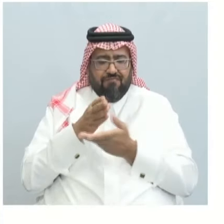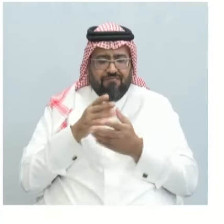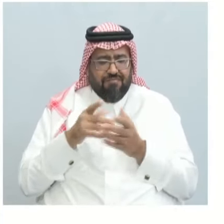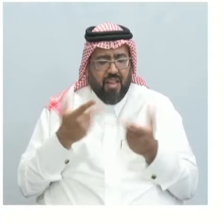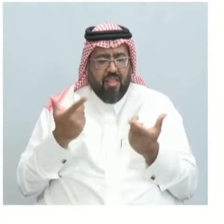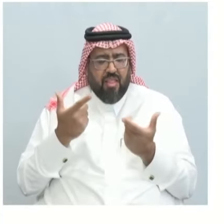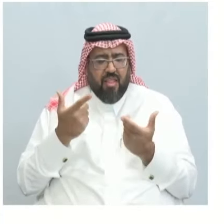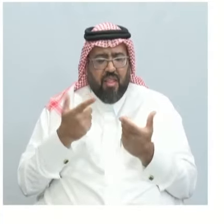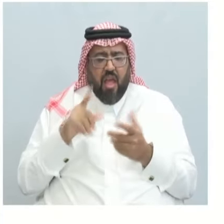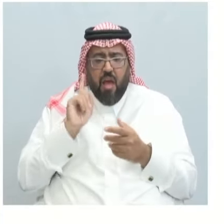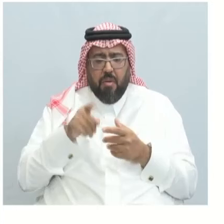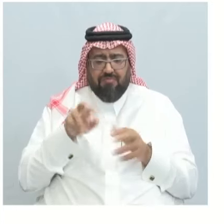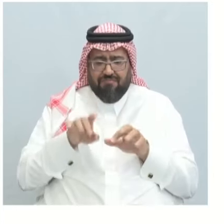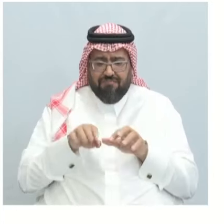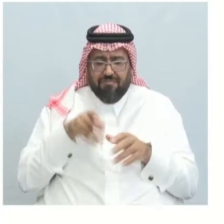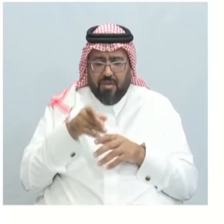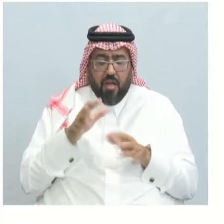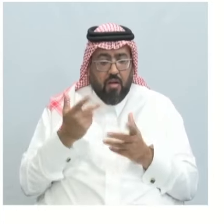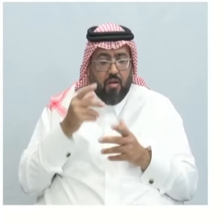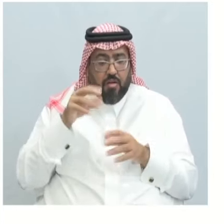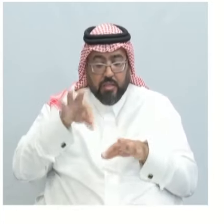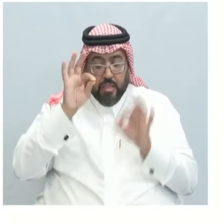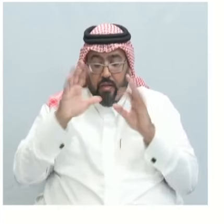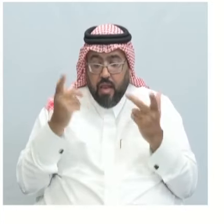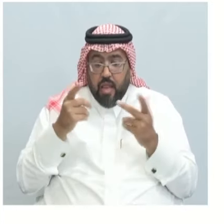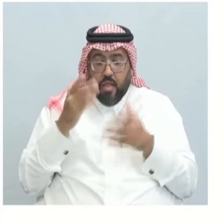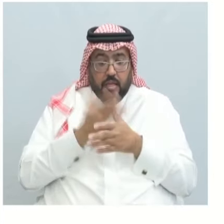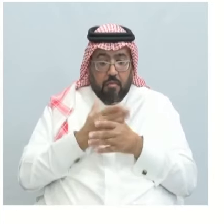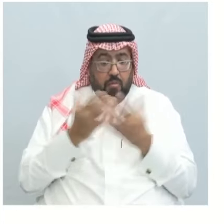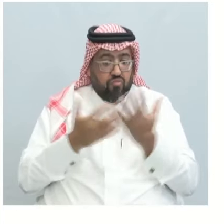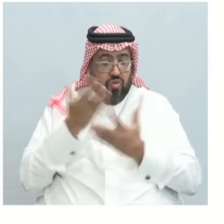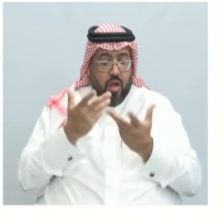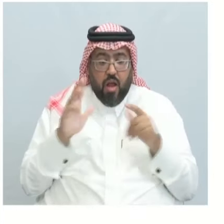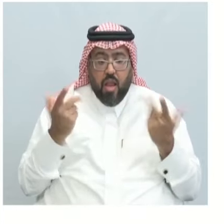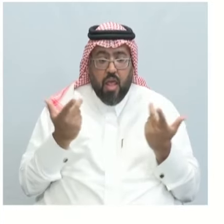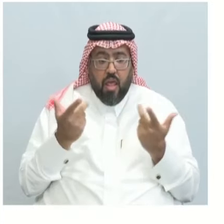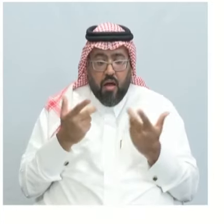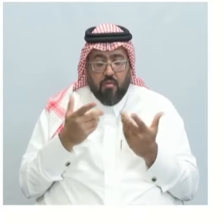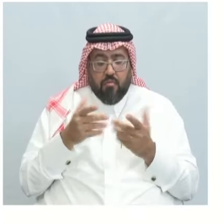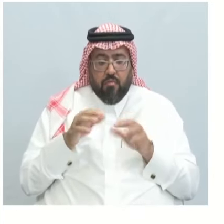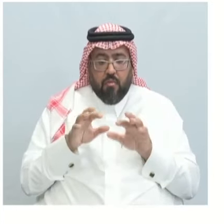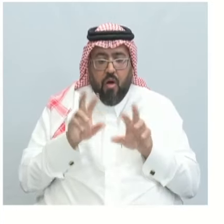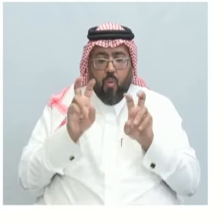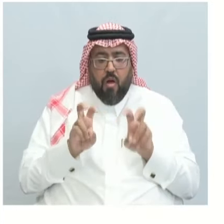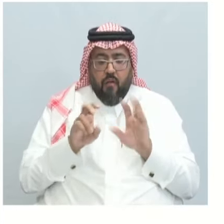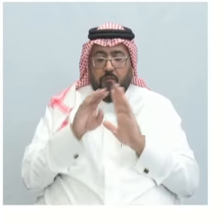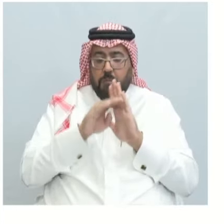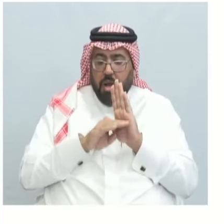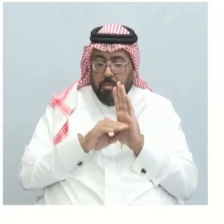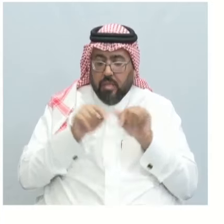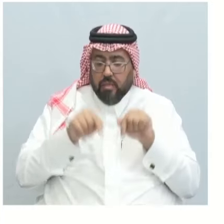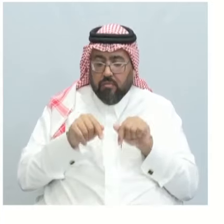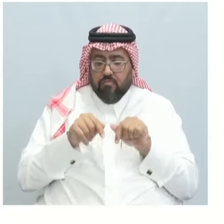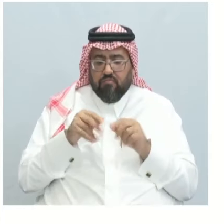الاستجابه للاوامر يجب ان تكتشف ما اذا كانت المشكله تتعلق بتوقف البرنامج الحالي